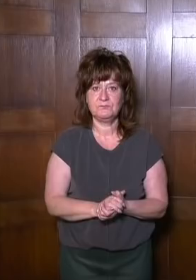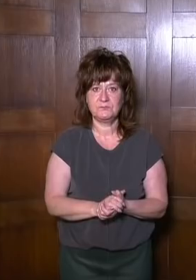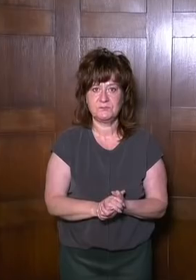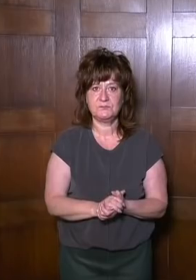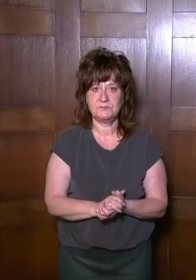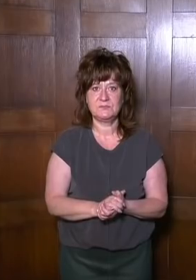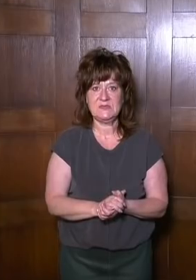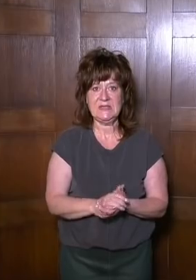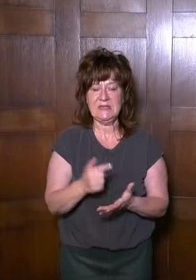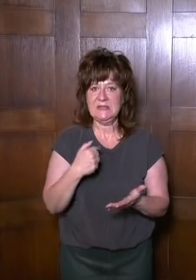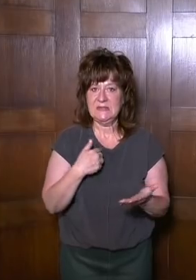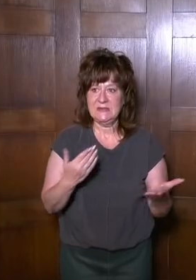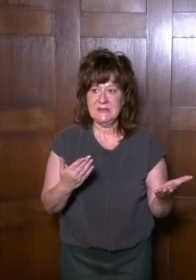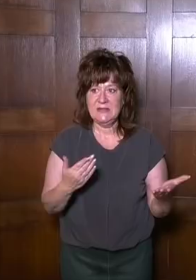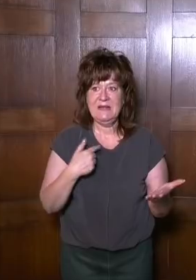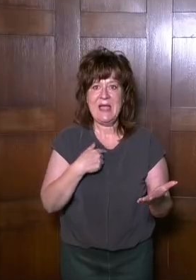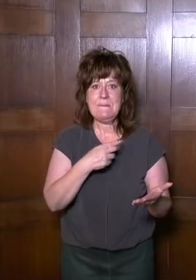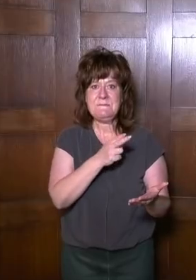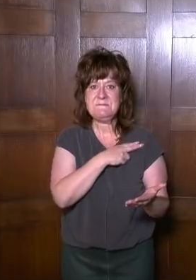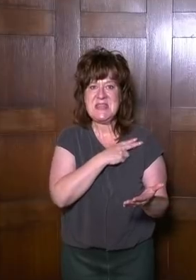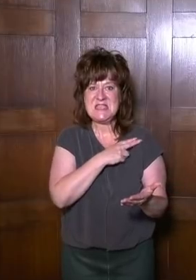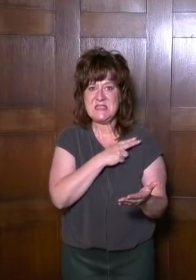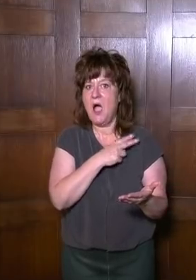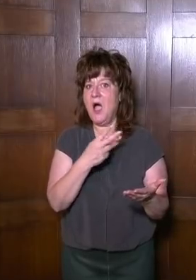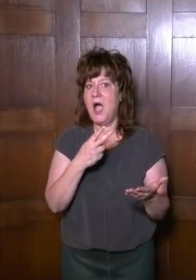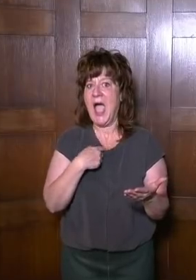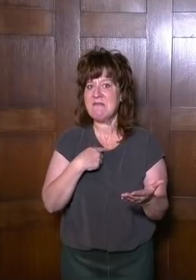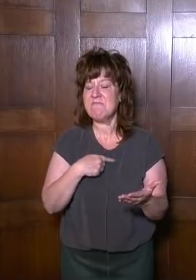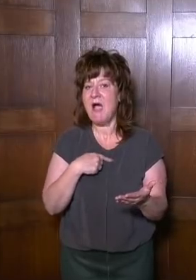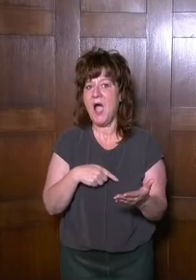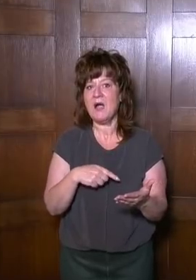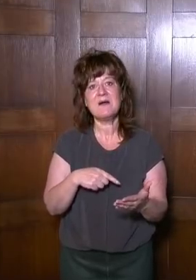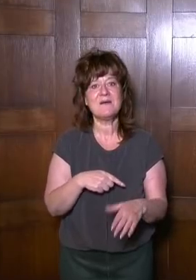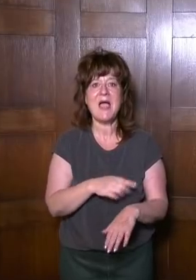Wäre ich unhöflich, wenn ich die beiden Ministerinnen einfach so links und rechts